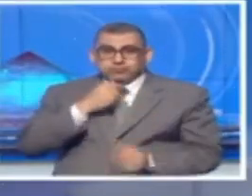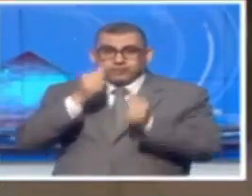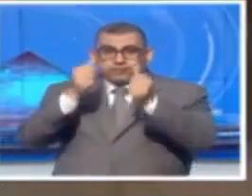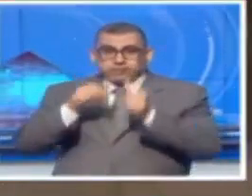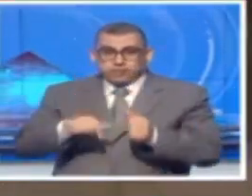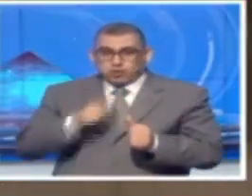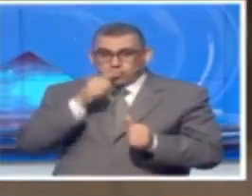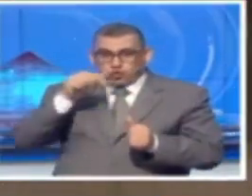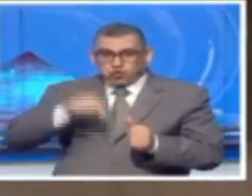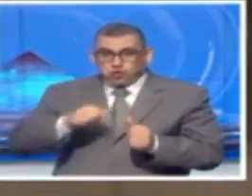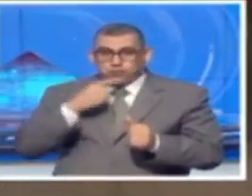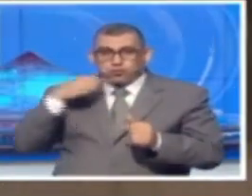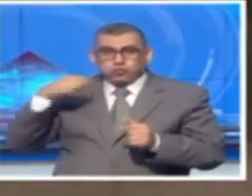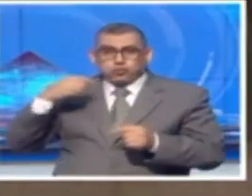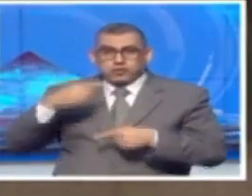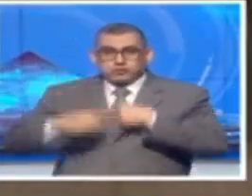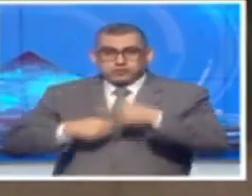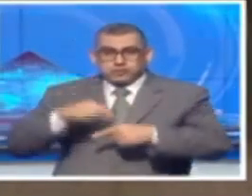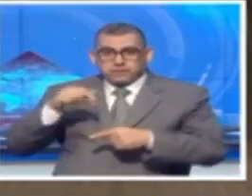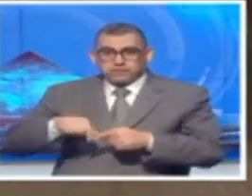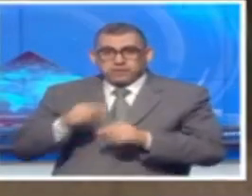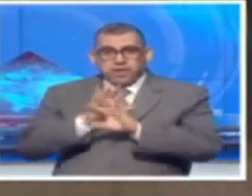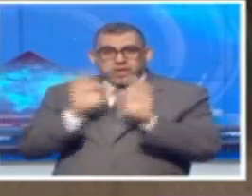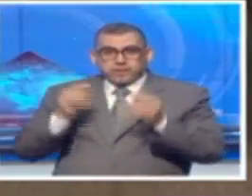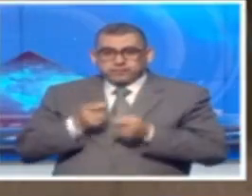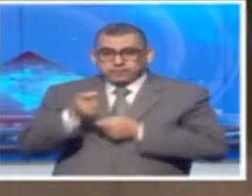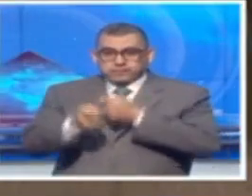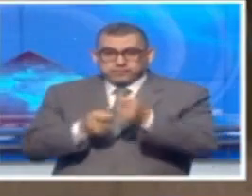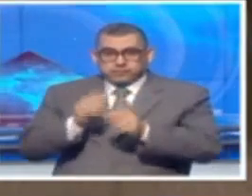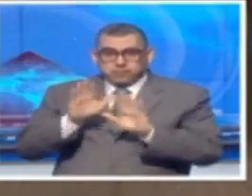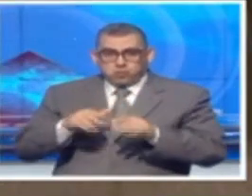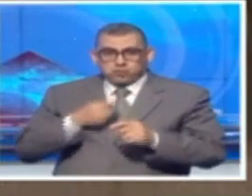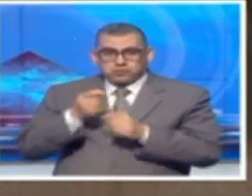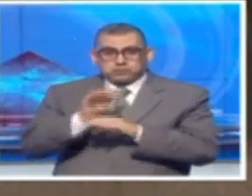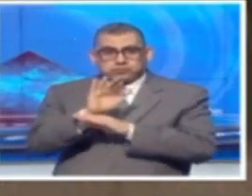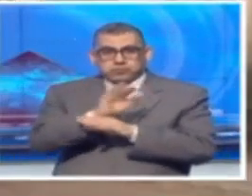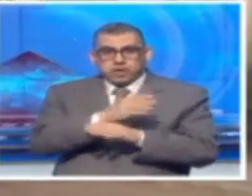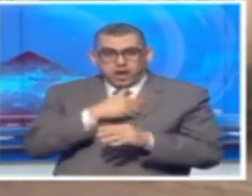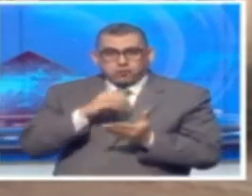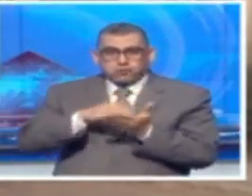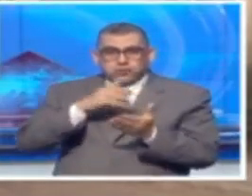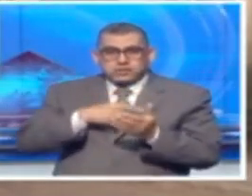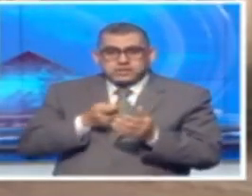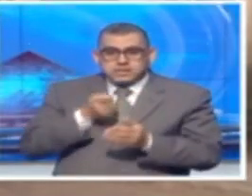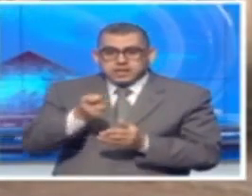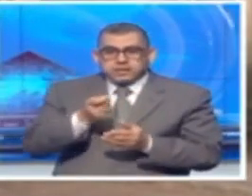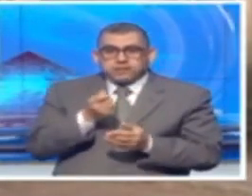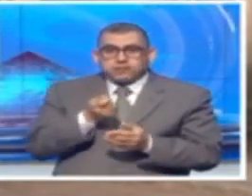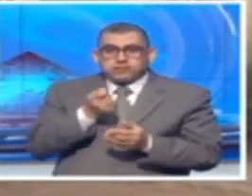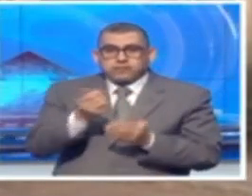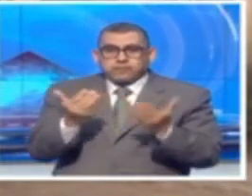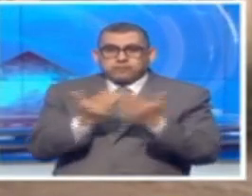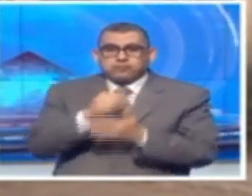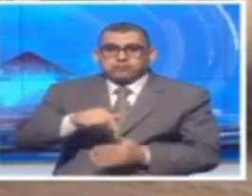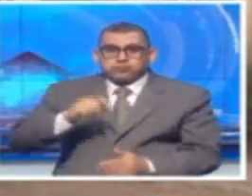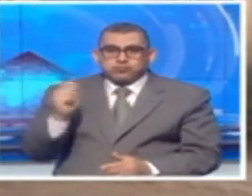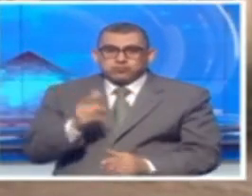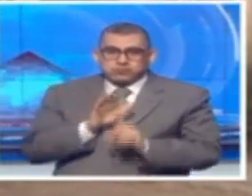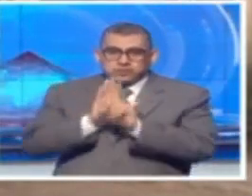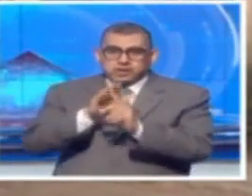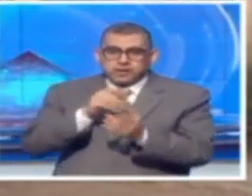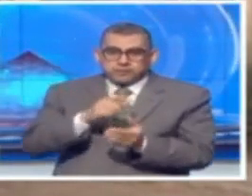اليوم استمرار الوزارة في توفير التمويل المطلوب لاستكمال مبادرة السداد النقدي الفوري